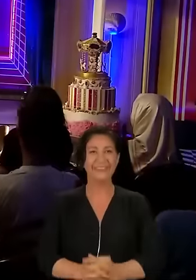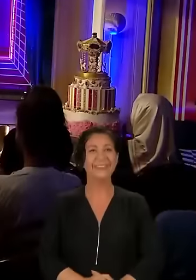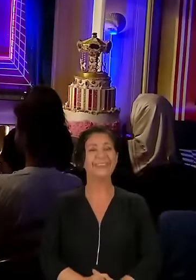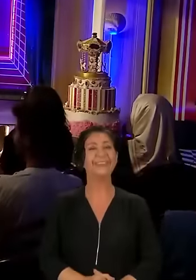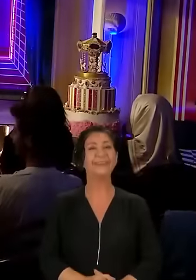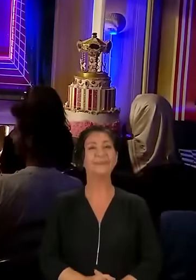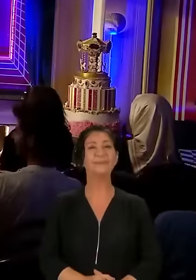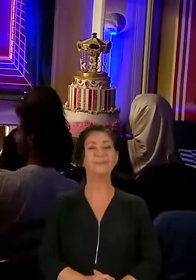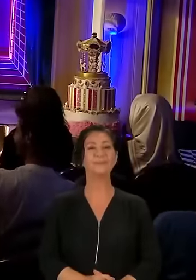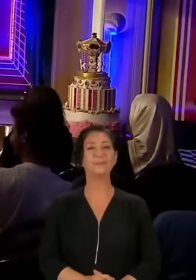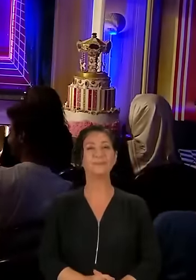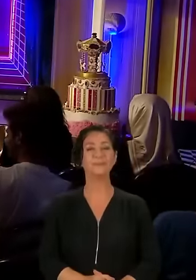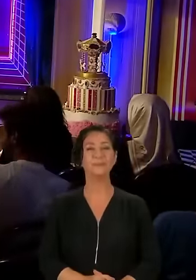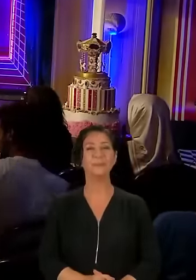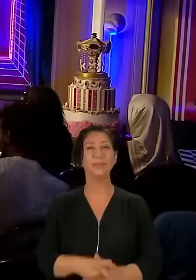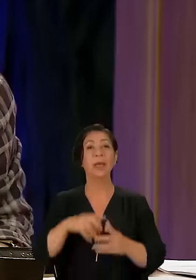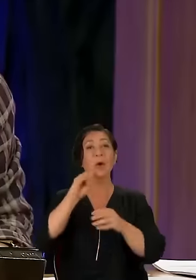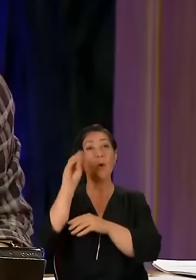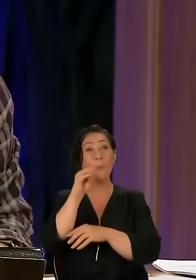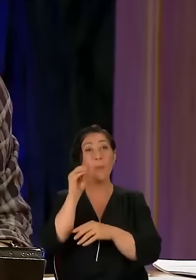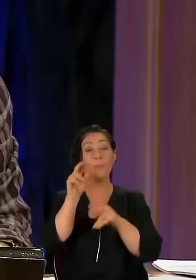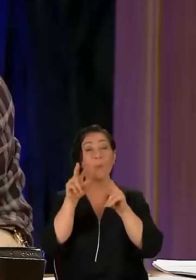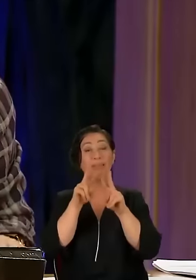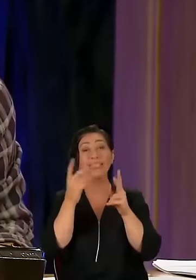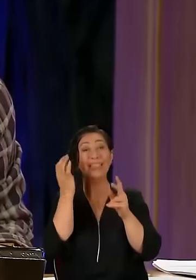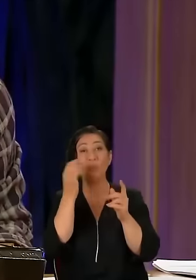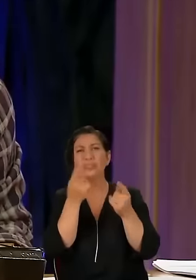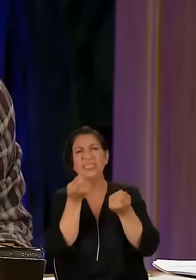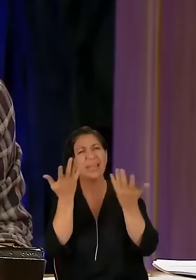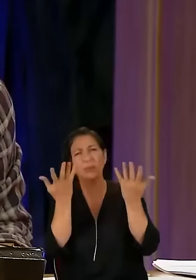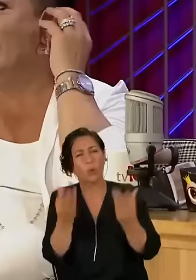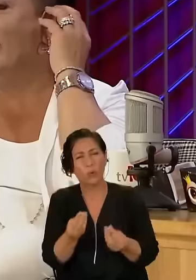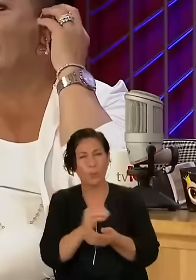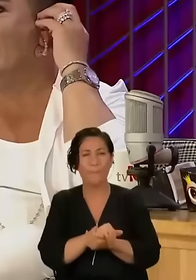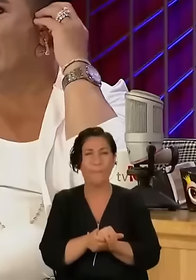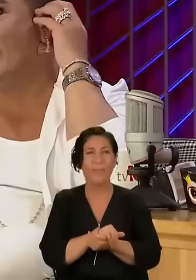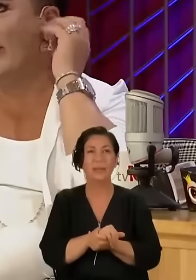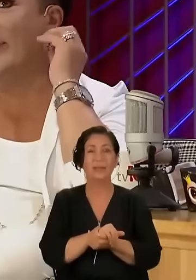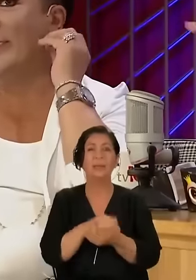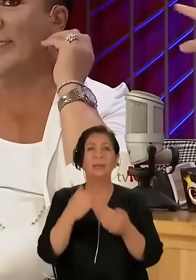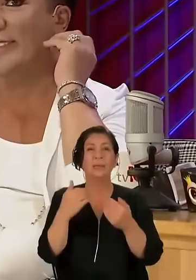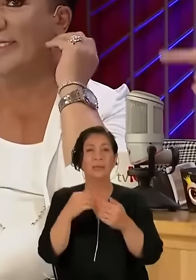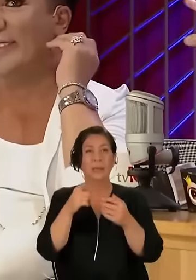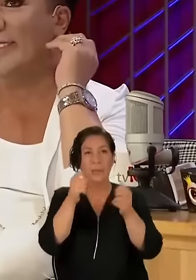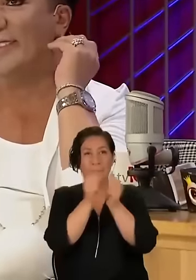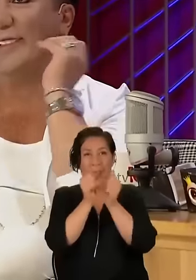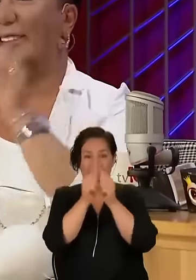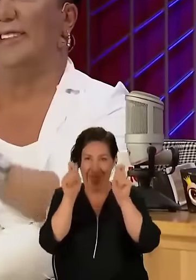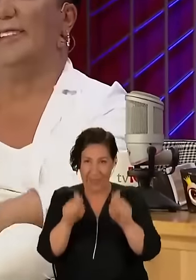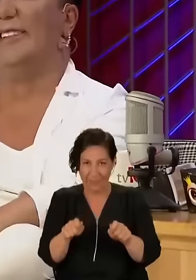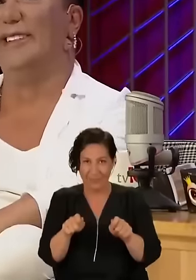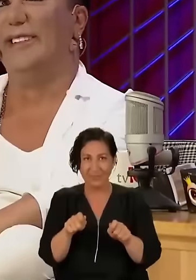Peki. Şimdi Kobra Murat'tan dinleyelim. Nasıl oldu bu işler? Ben şimdi beraber